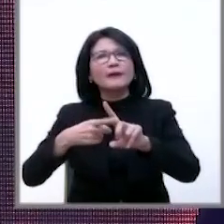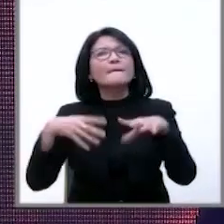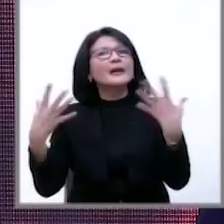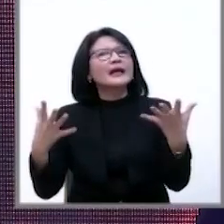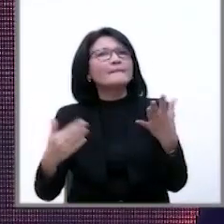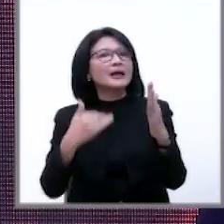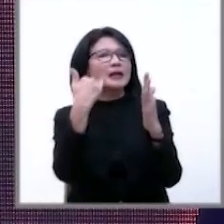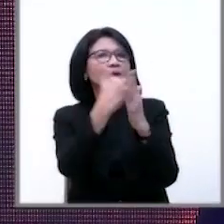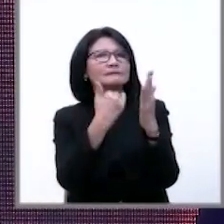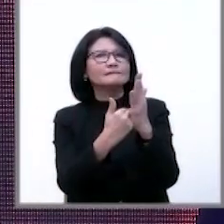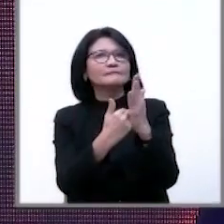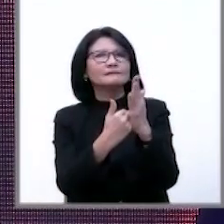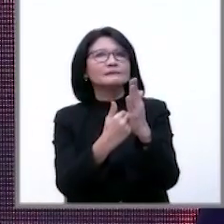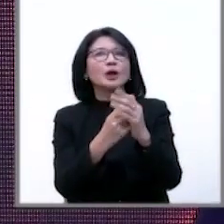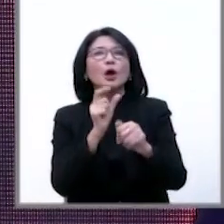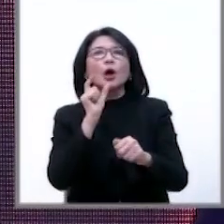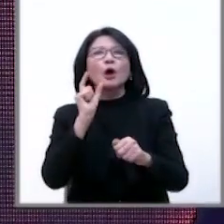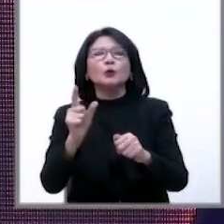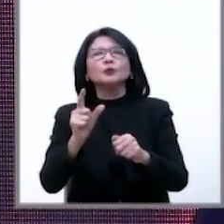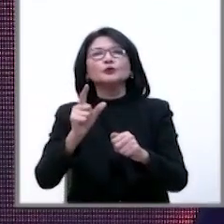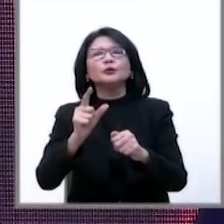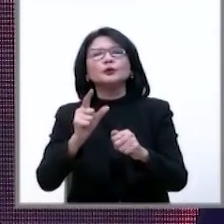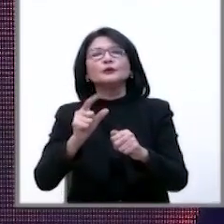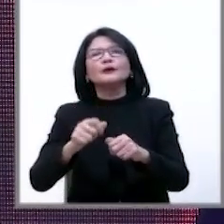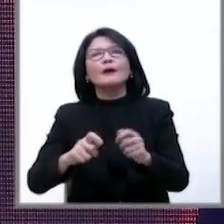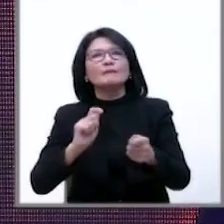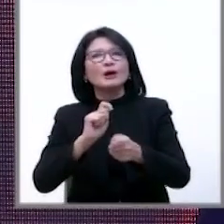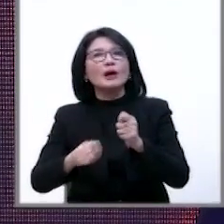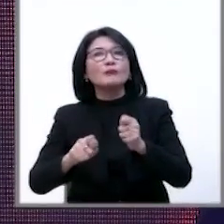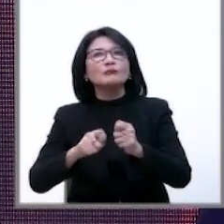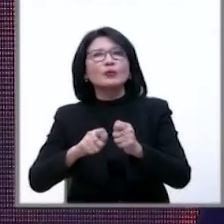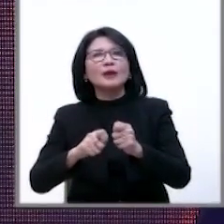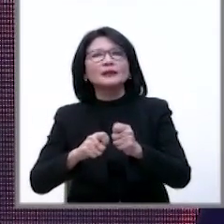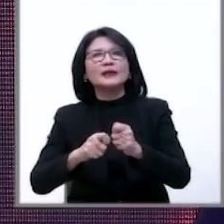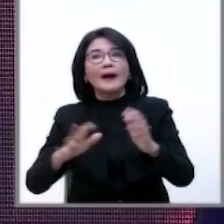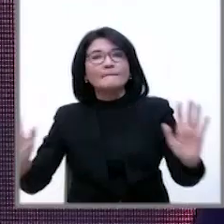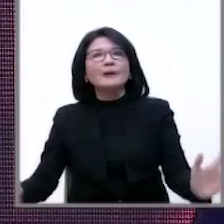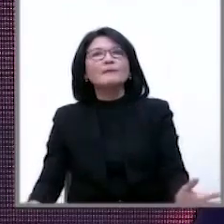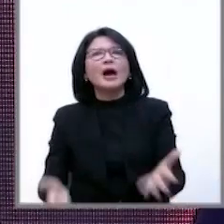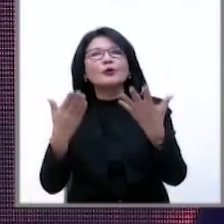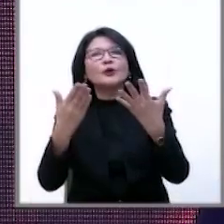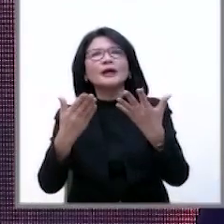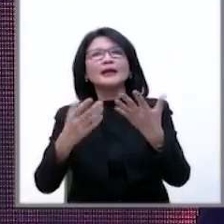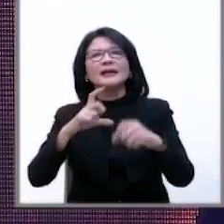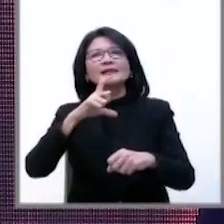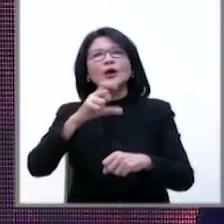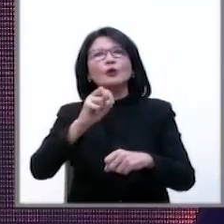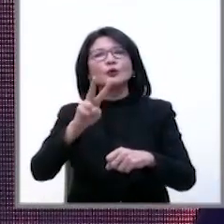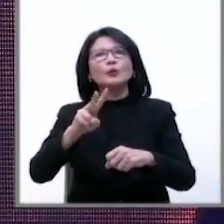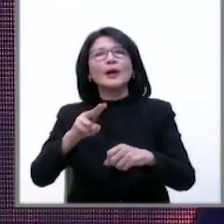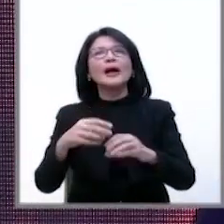kebijakan paslon untuk mengarus utamakan pembangunan rendah karbon yang